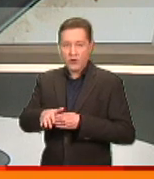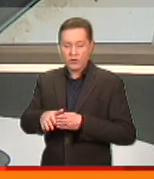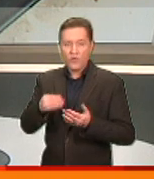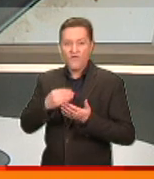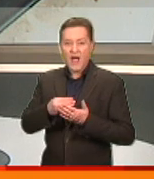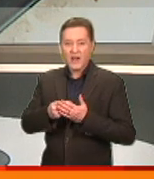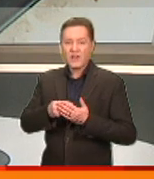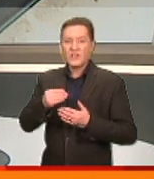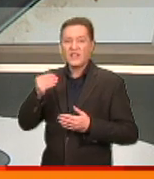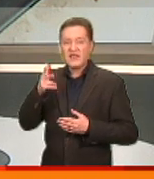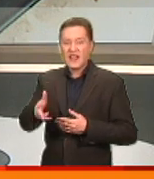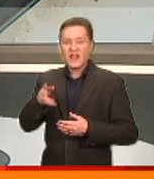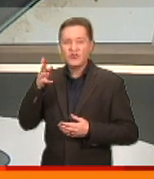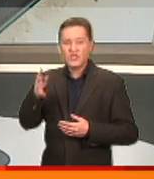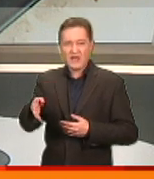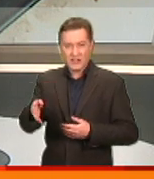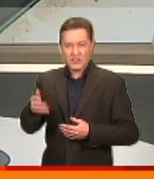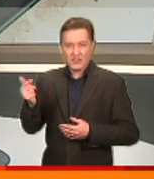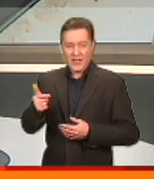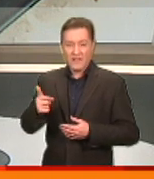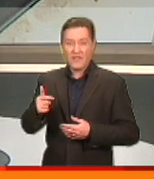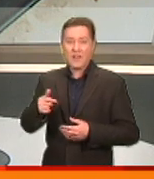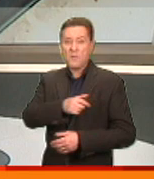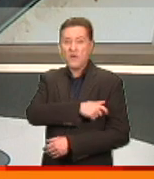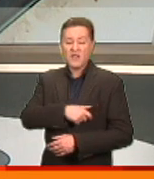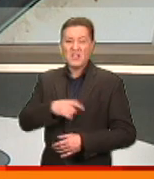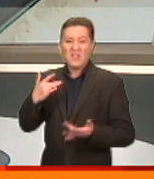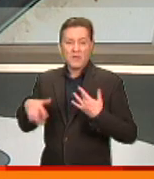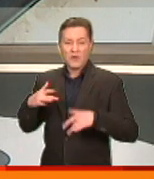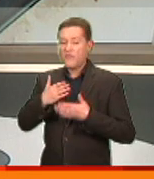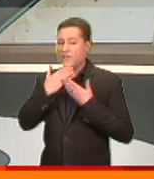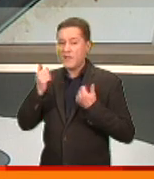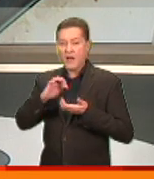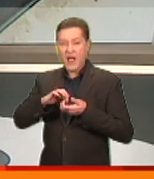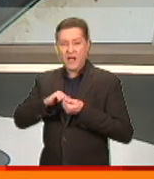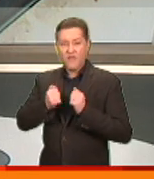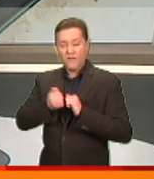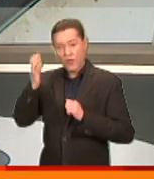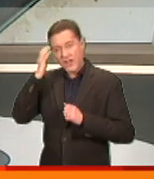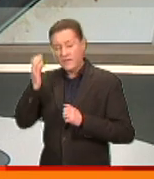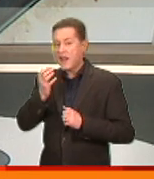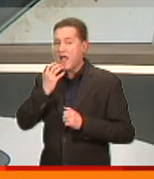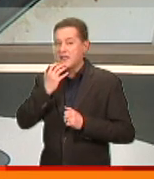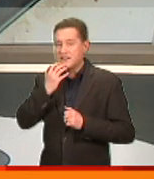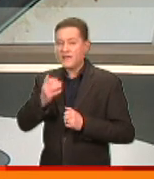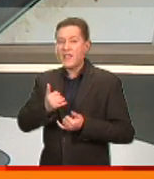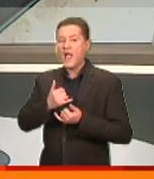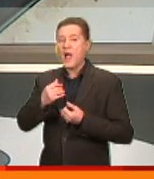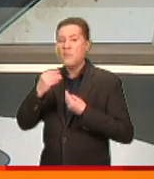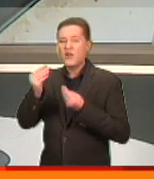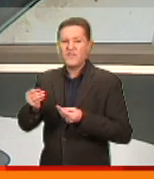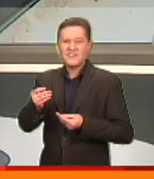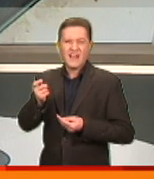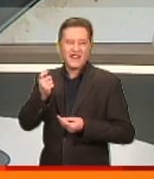хто й і 4 тисячі гривень. Провідники виправдовувалися, немає вугілля, а для зігрівання пригощали ледь теплим